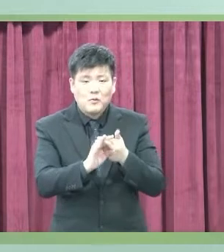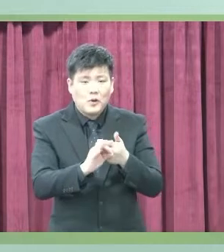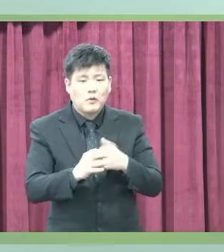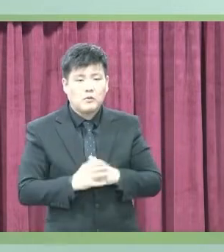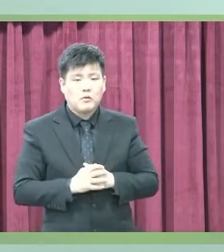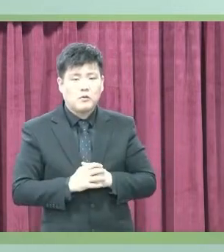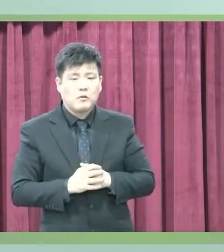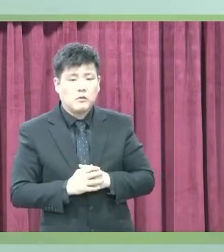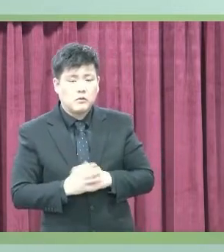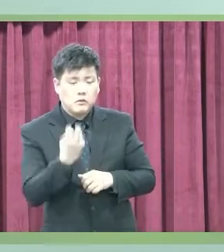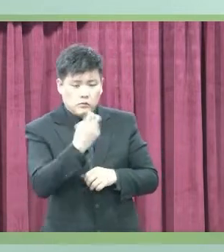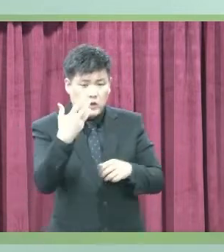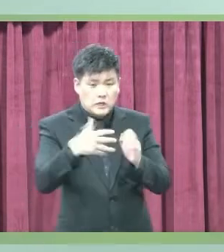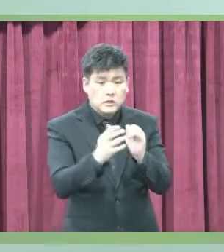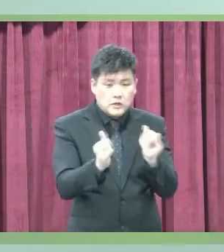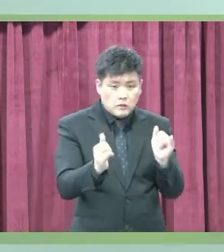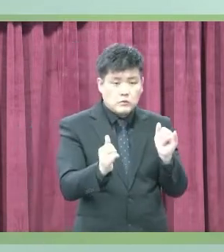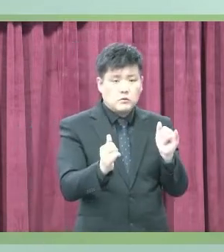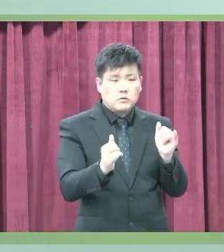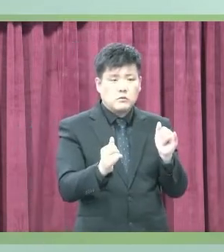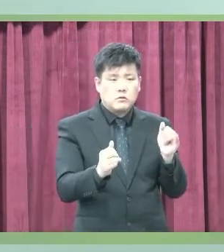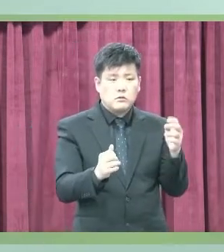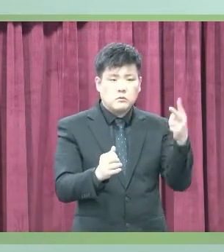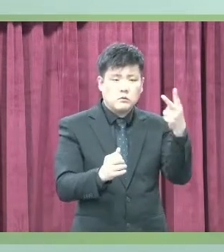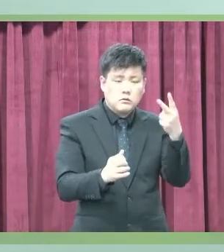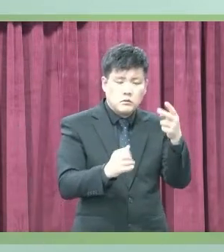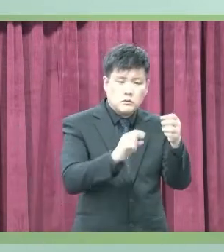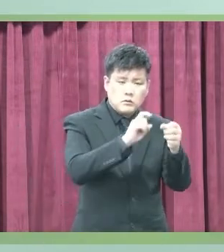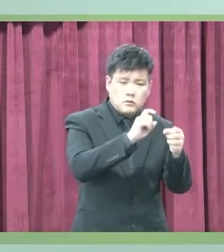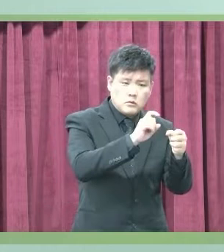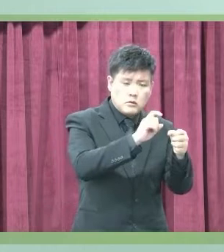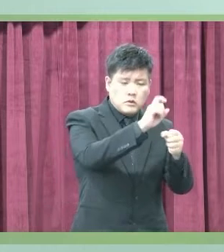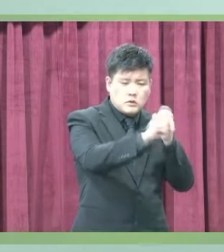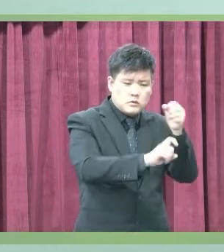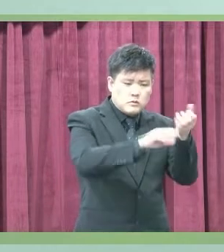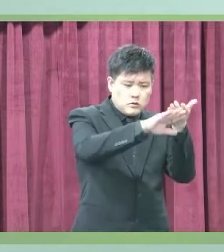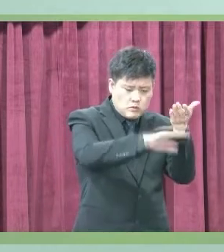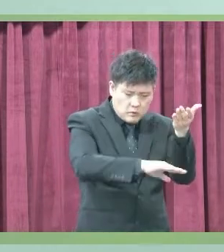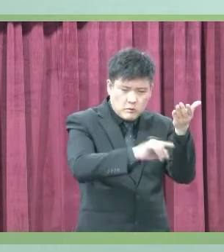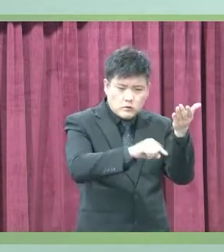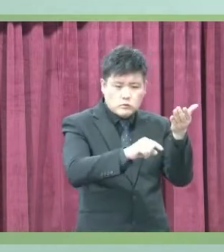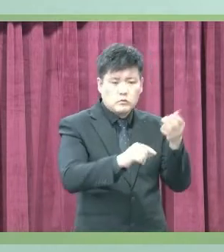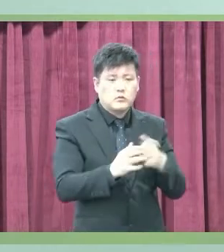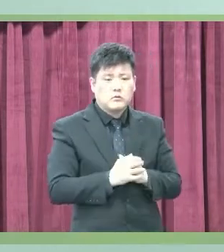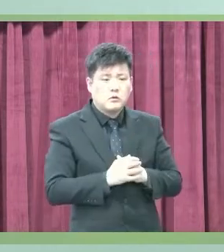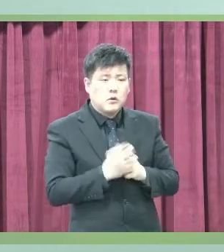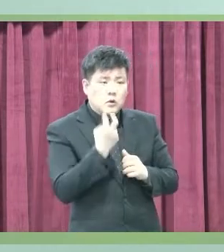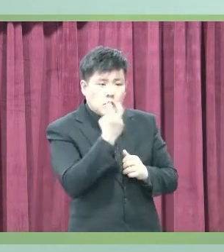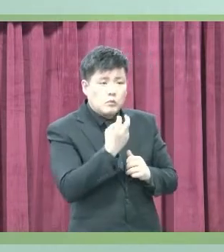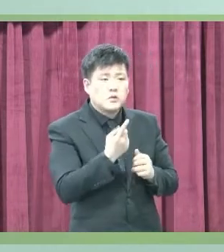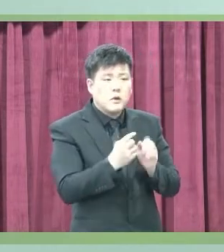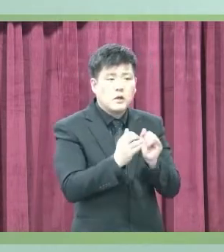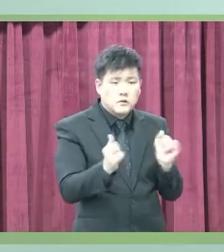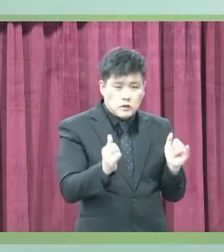미수검률이 높은 장애 기간은 10에서 19년, 20년 이상, 10년 미만 순입니다. 검진 수검률과의 차이도